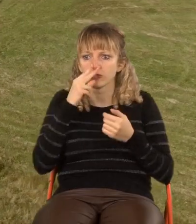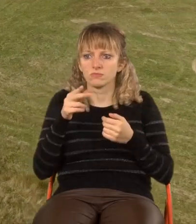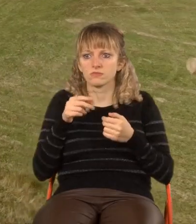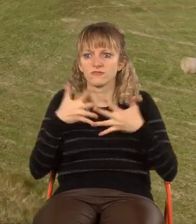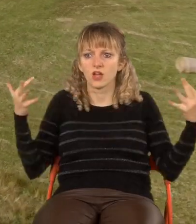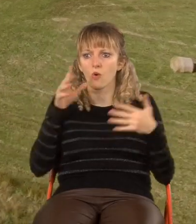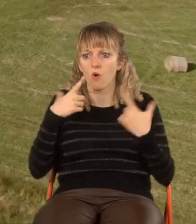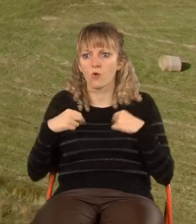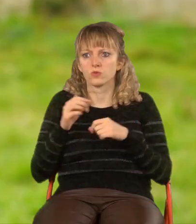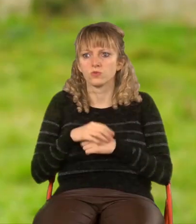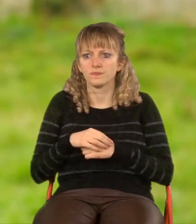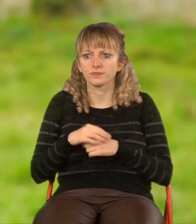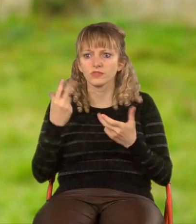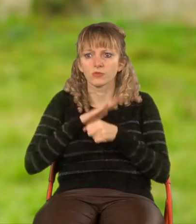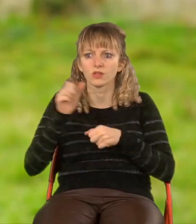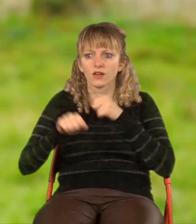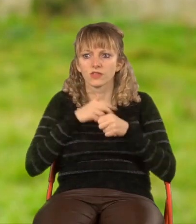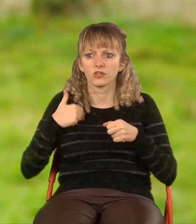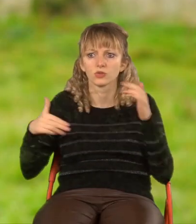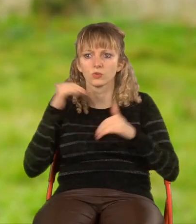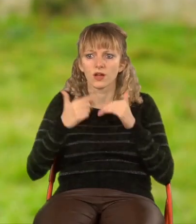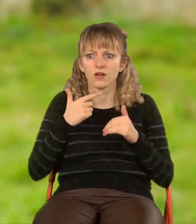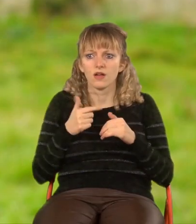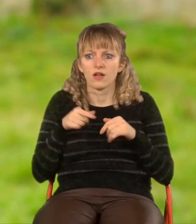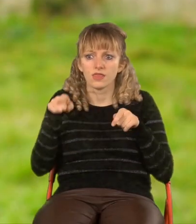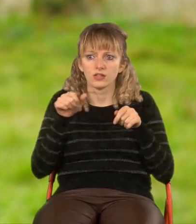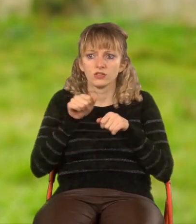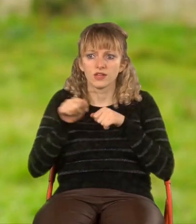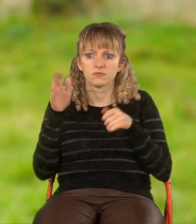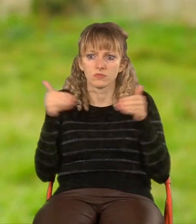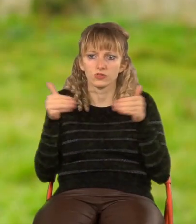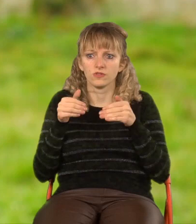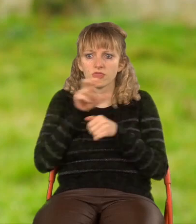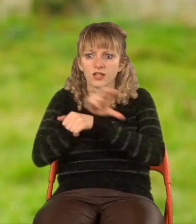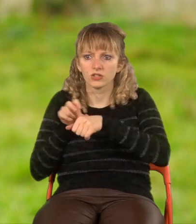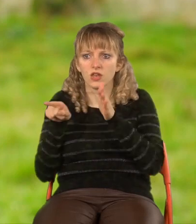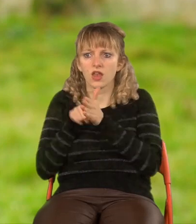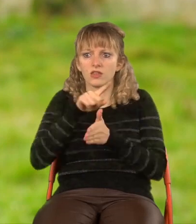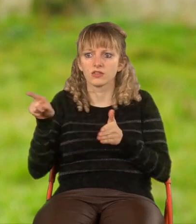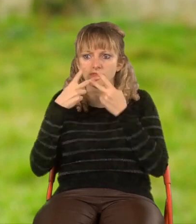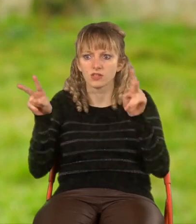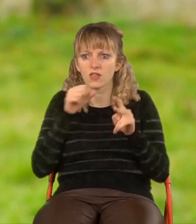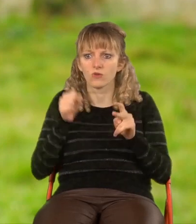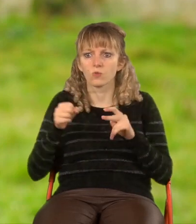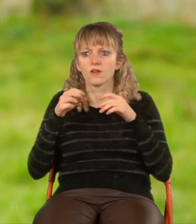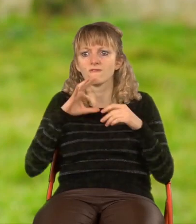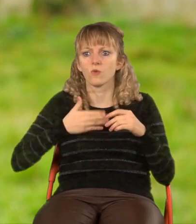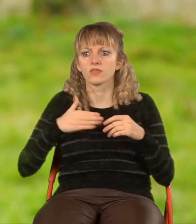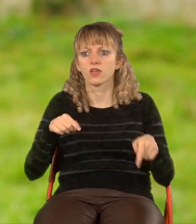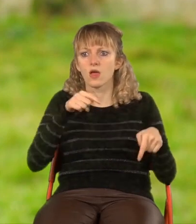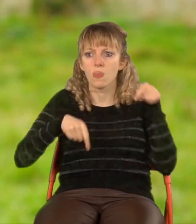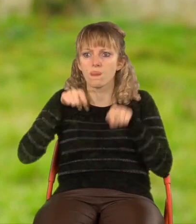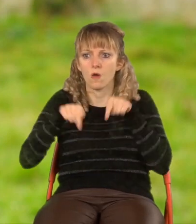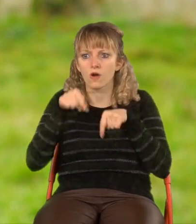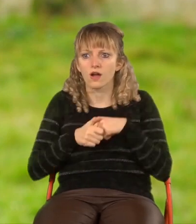dla nich do zwiedzania tych gór o własnych nogach, tudzież też przy pomocy wózków, nawet nie do końca, które muszą być dostosowane do